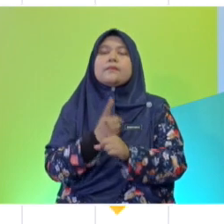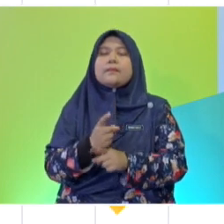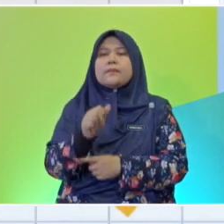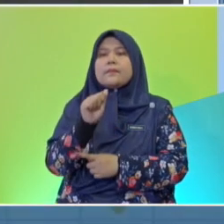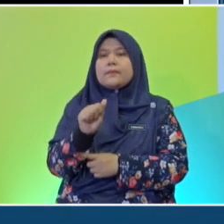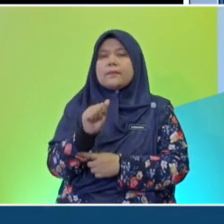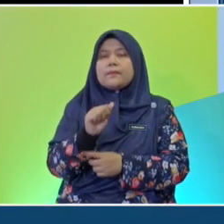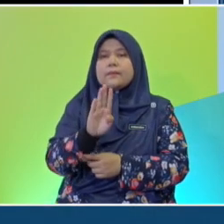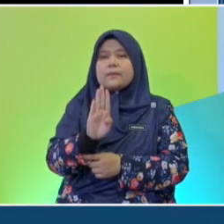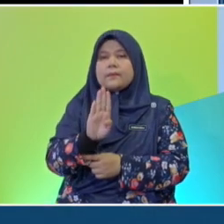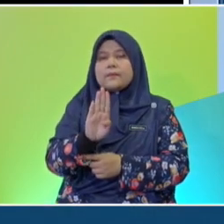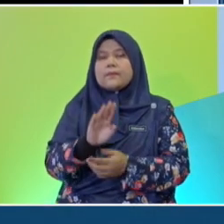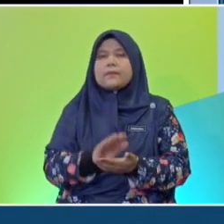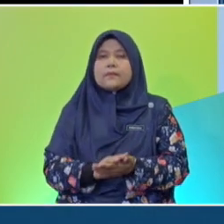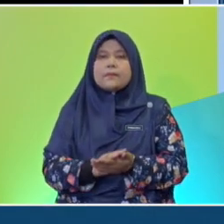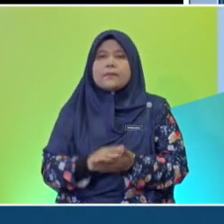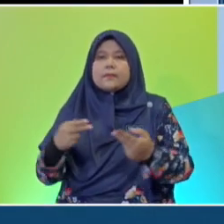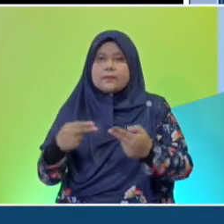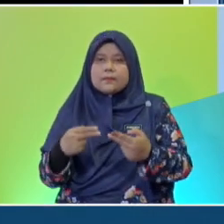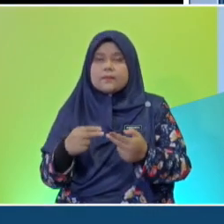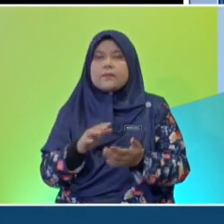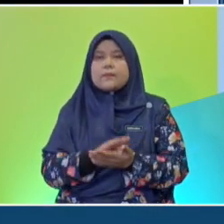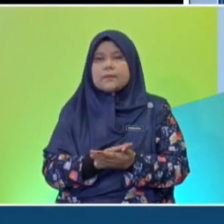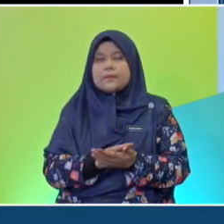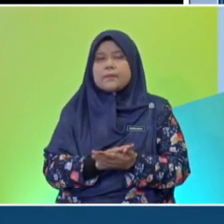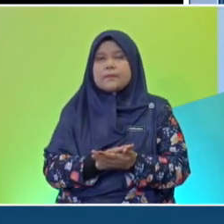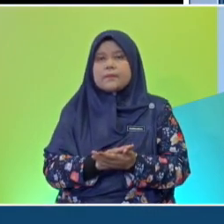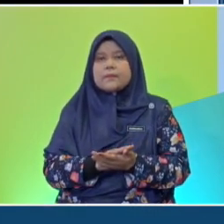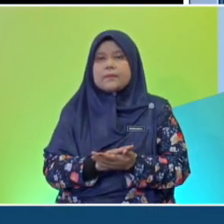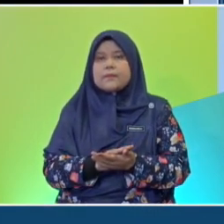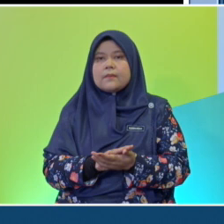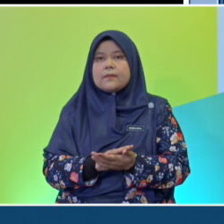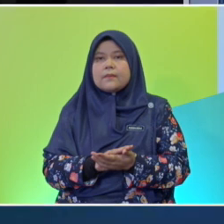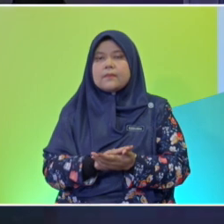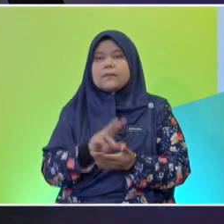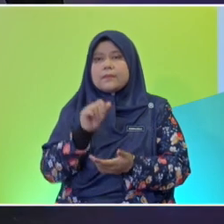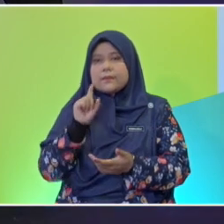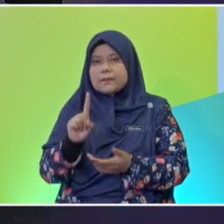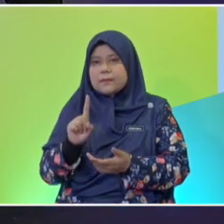jawaban dari hubungan yang menyatakan kesamaan antara dua nisbah atau dua